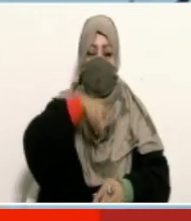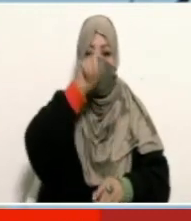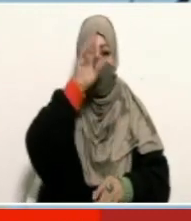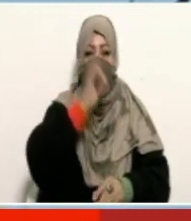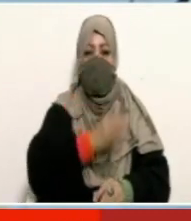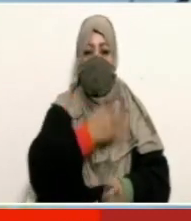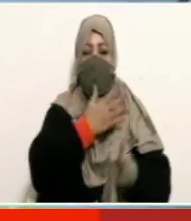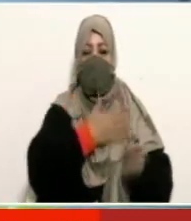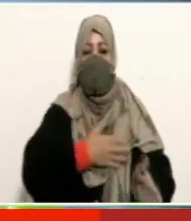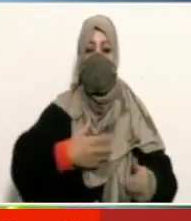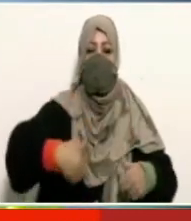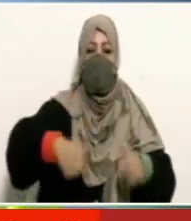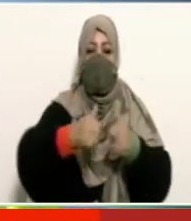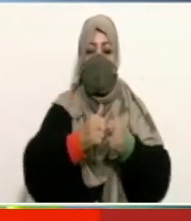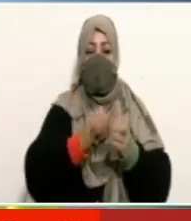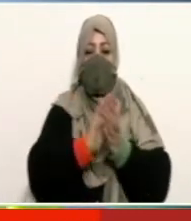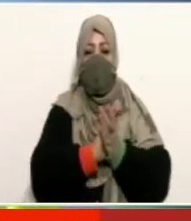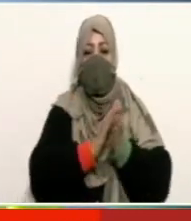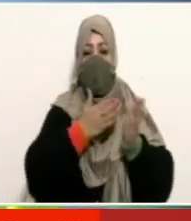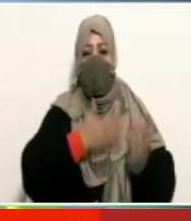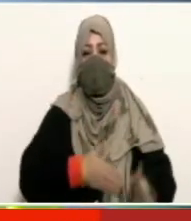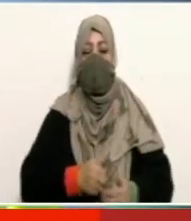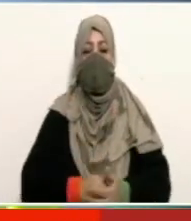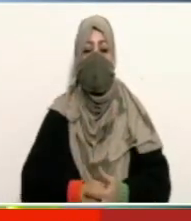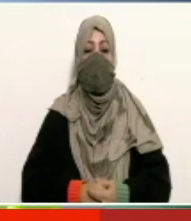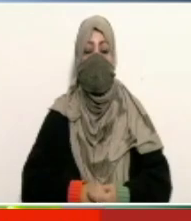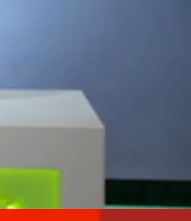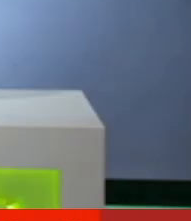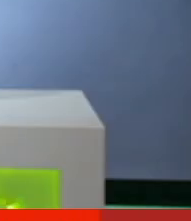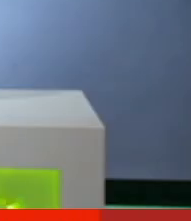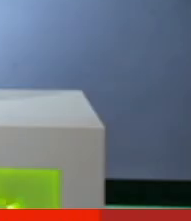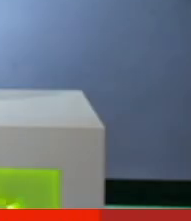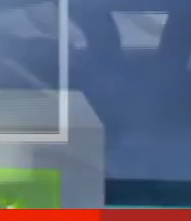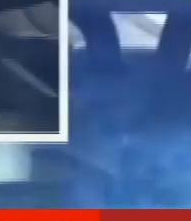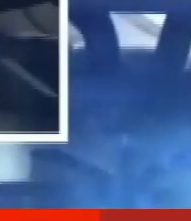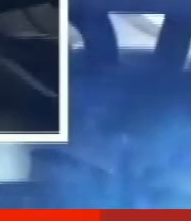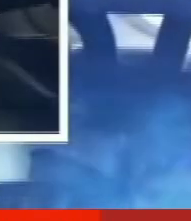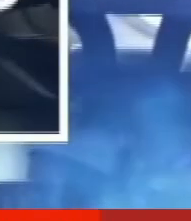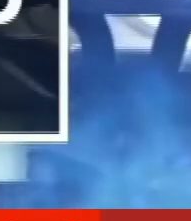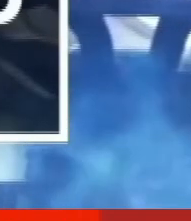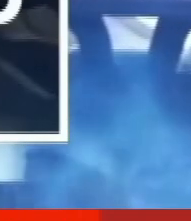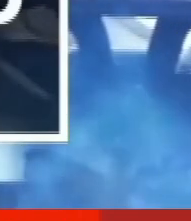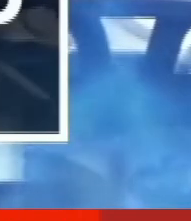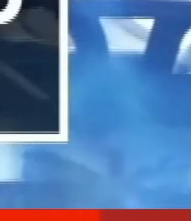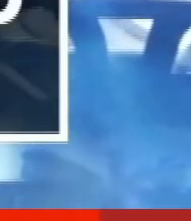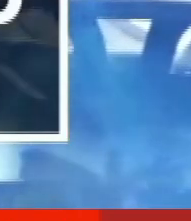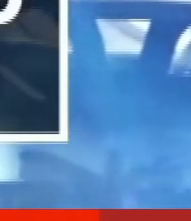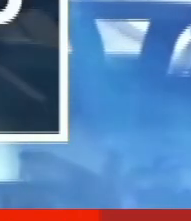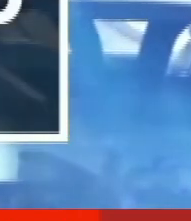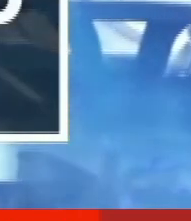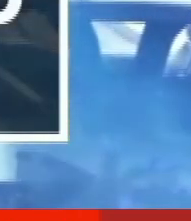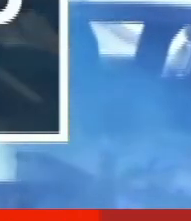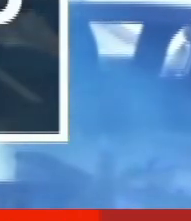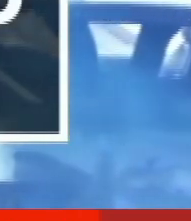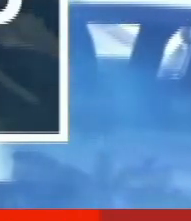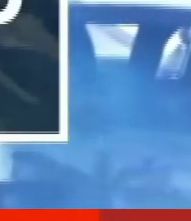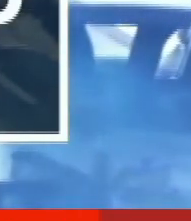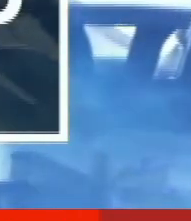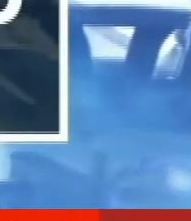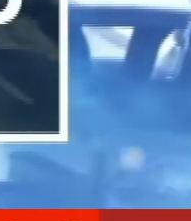أجمعين. وكانت قبل مرء العلم بورا، جزاهم عن